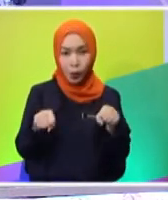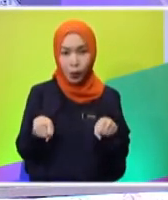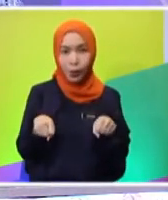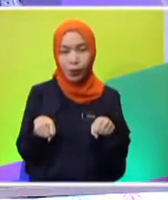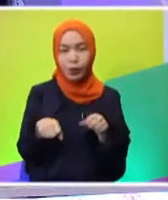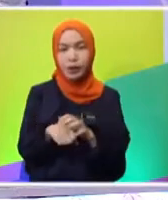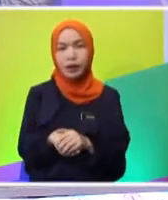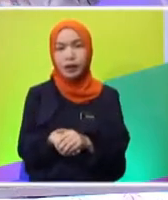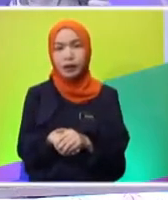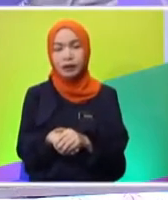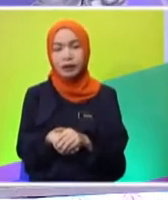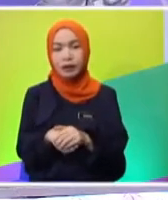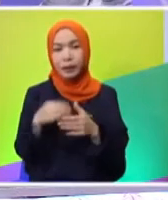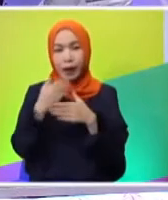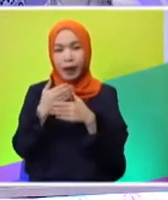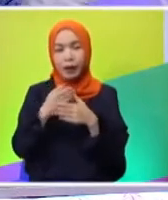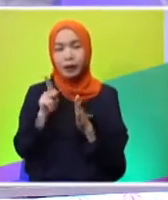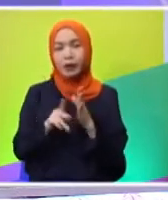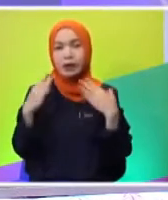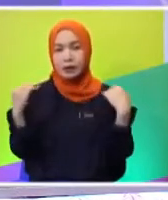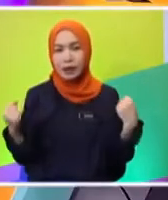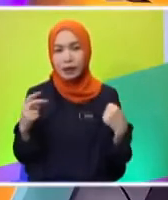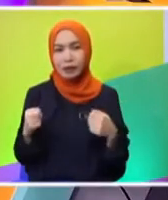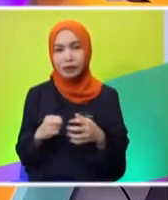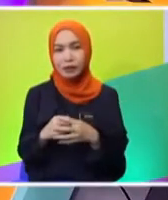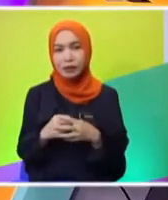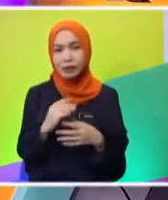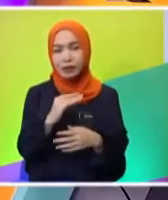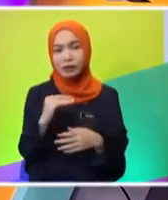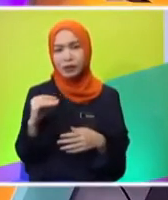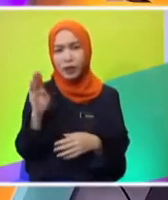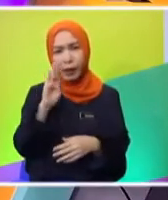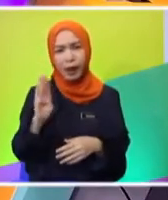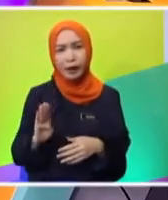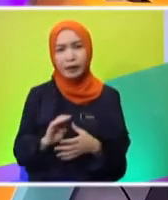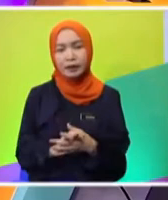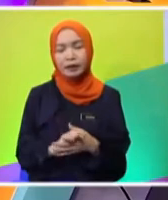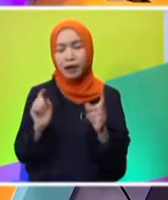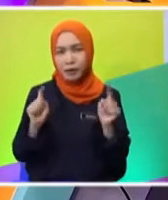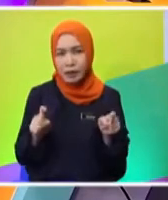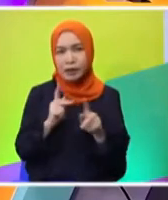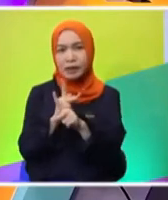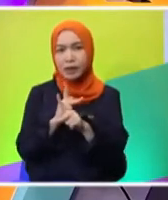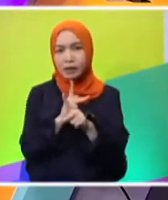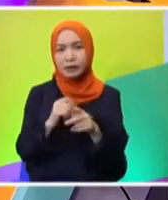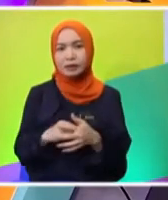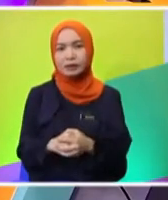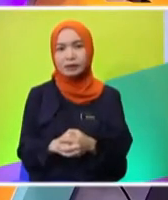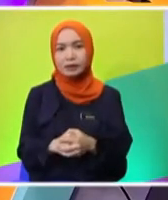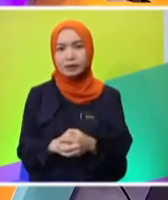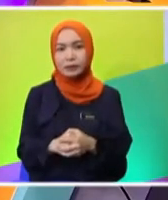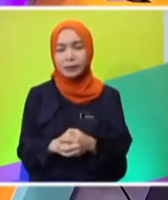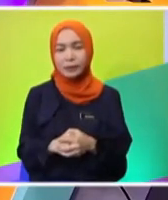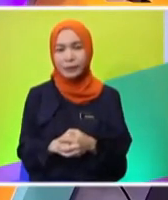menjadikan hati-hati kalau di murid-murid di rumah itu bolehlah dengan doa bantuan Iya terkenal memang